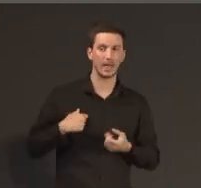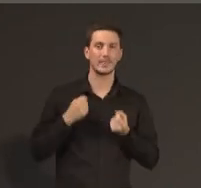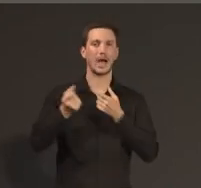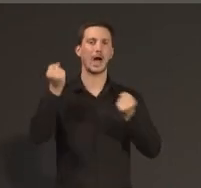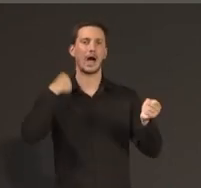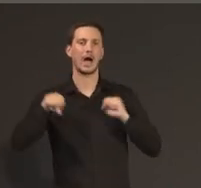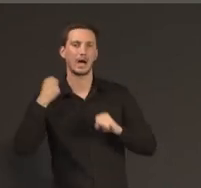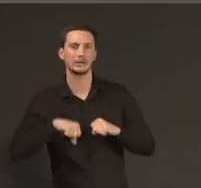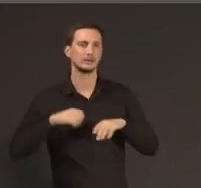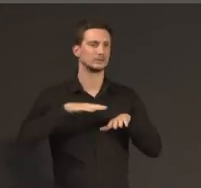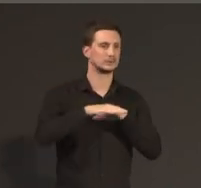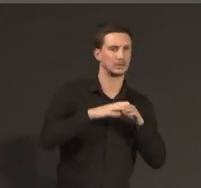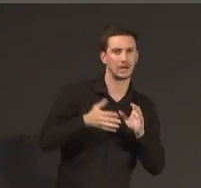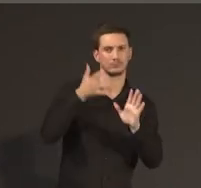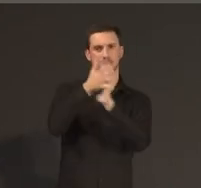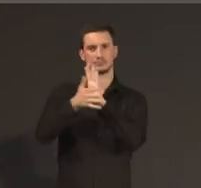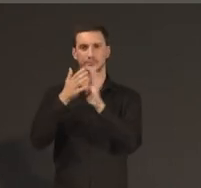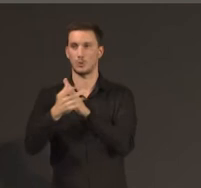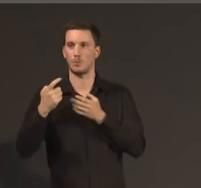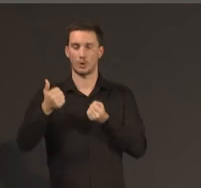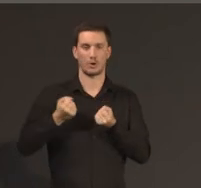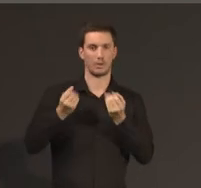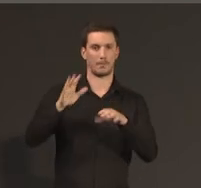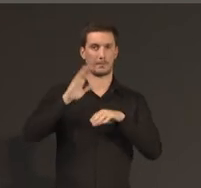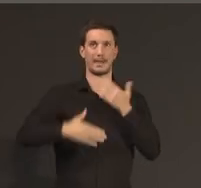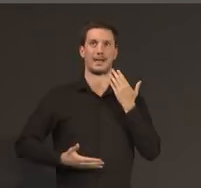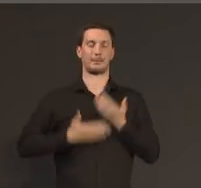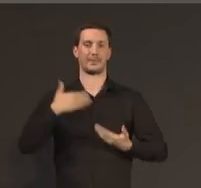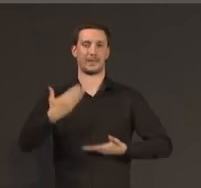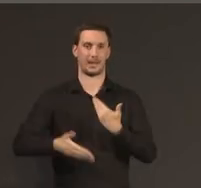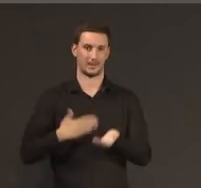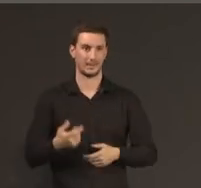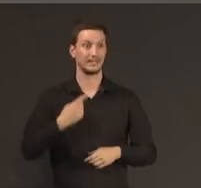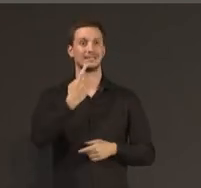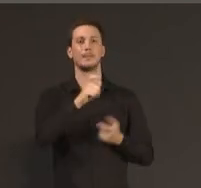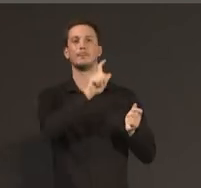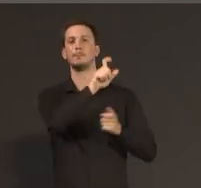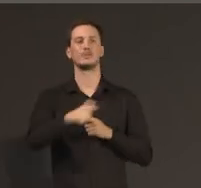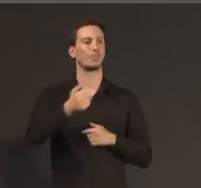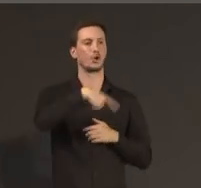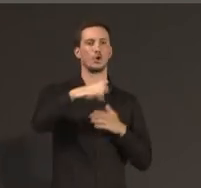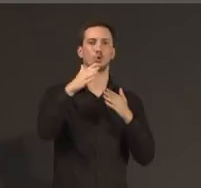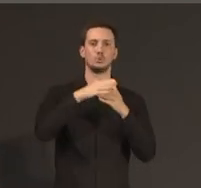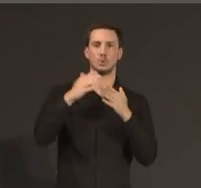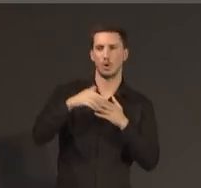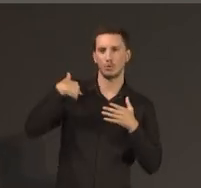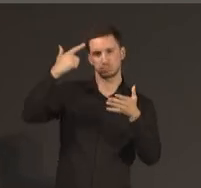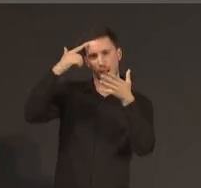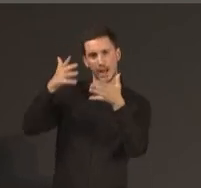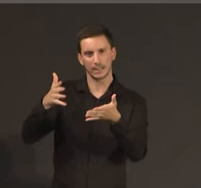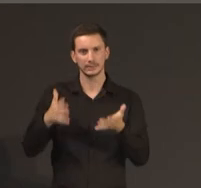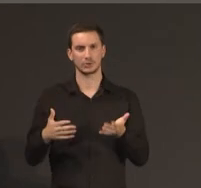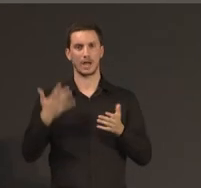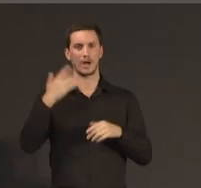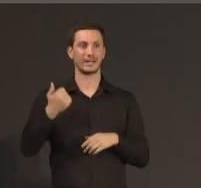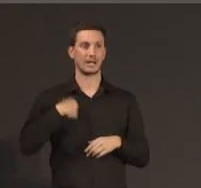de xarxa, de network, d'aterratge a la universitat. I aquí necessitem persones que puguin fer de tutors, de mentors. Ja hi ha en aquests